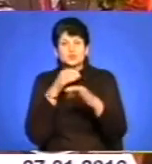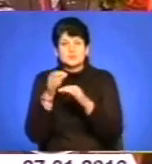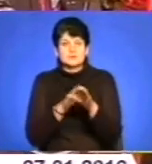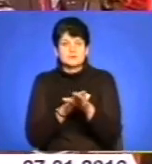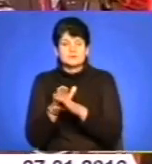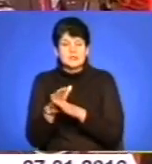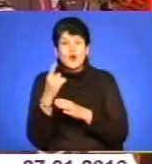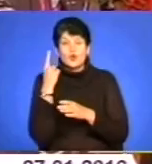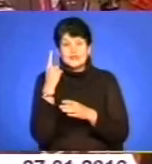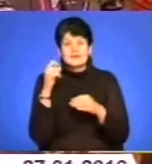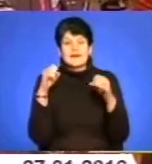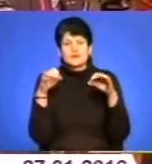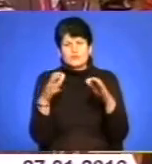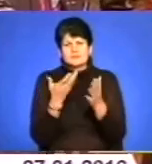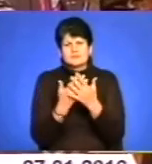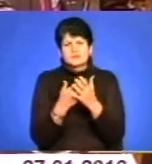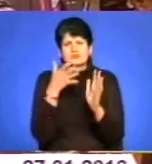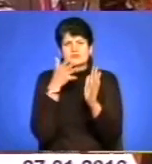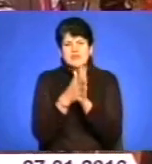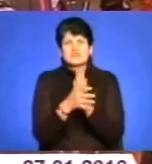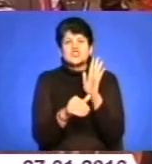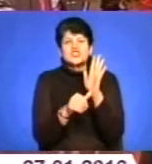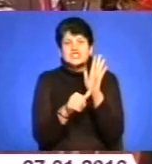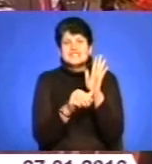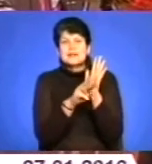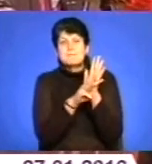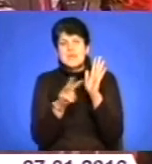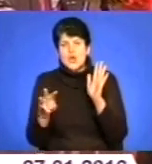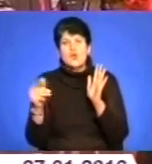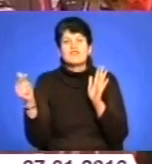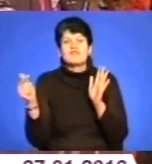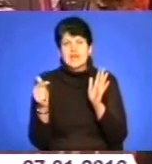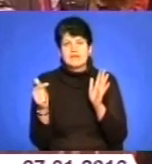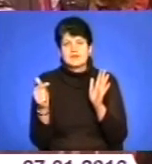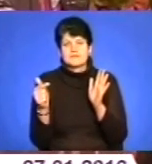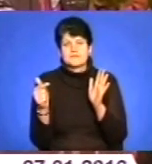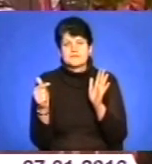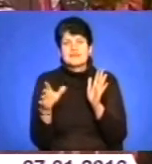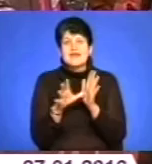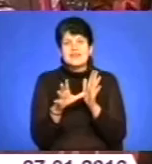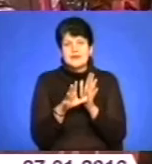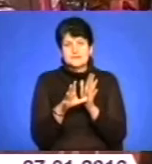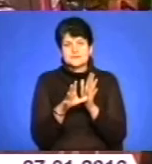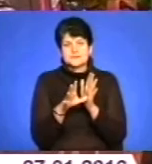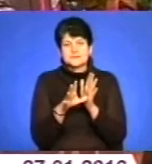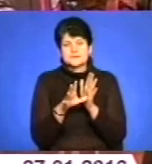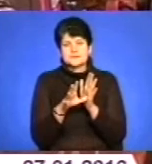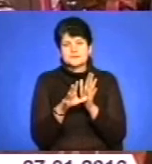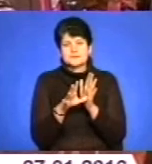оцінками, витрачується порядка 6 мільйонів гривень за електроенергію, то